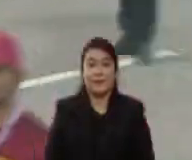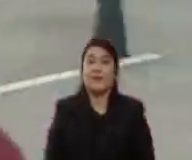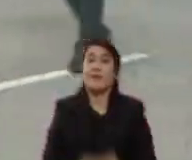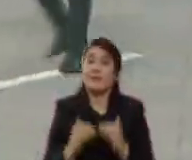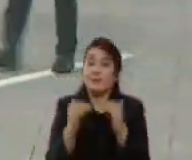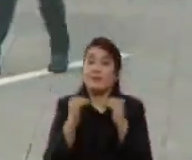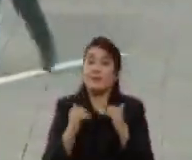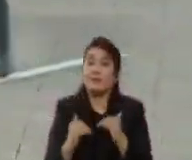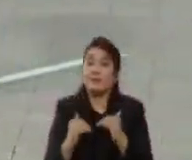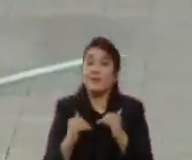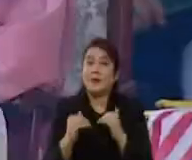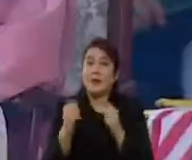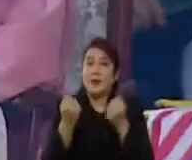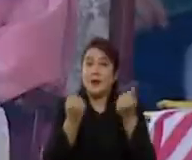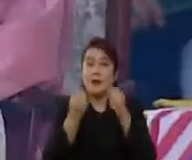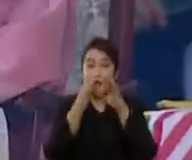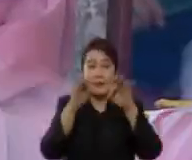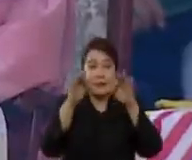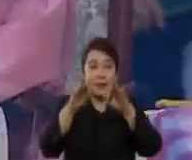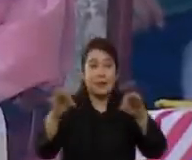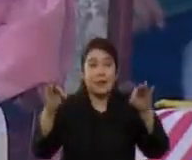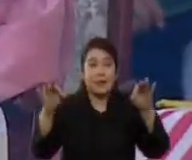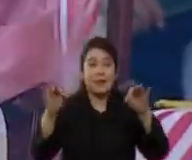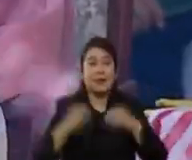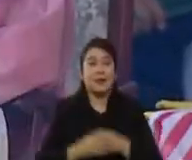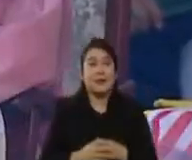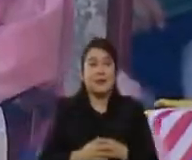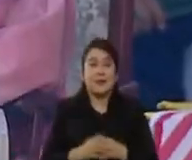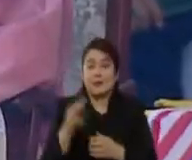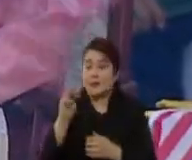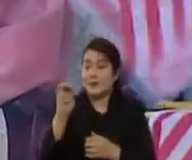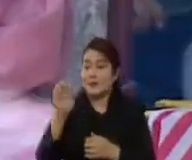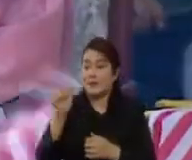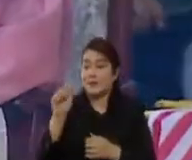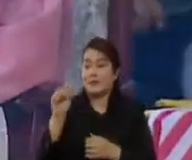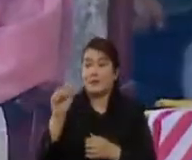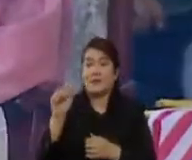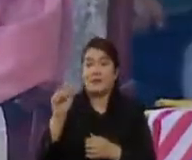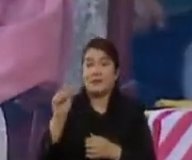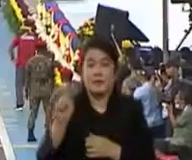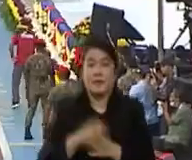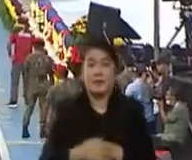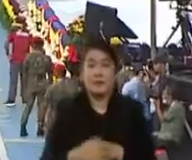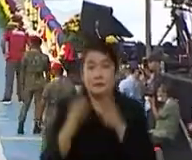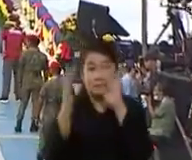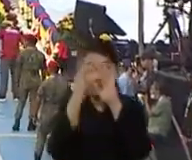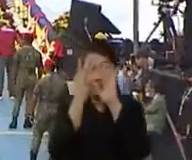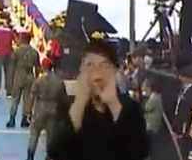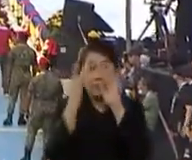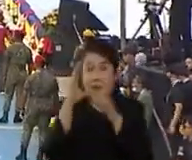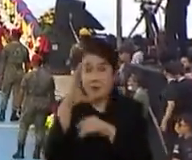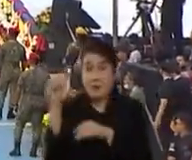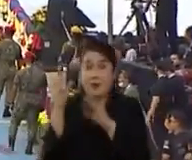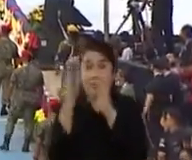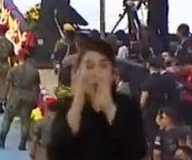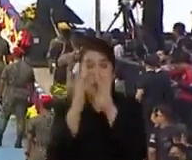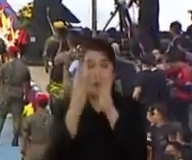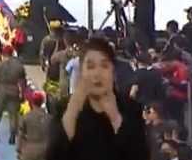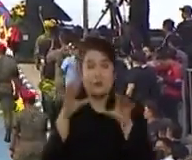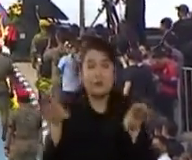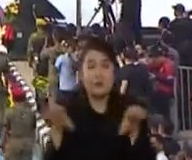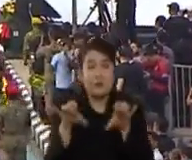Berikut ialah kereta berhias Miasat Global Berhad, satu-satunya syarikat perkhidmatan satelit yang telah mencipta sejarah